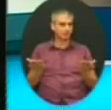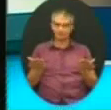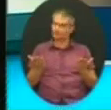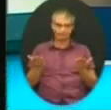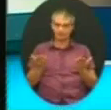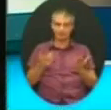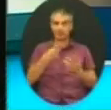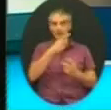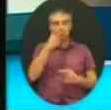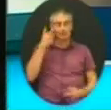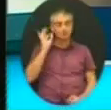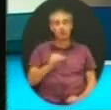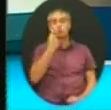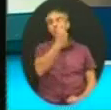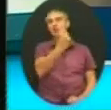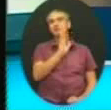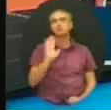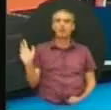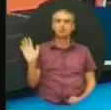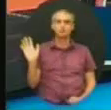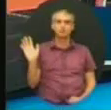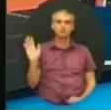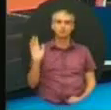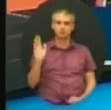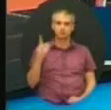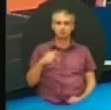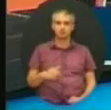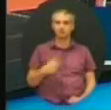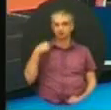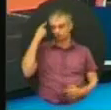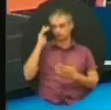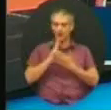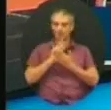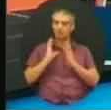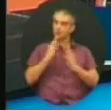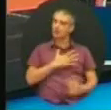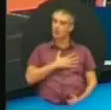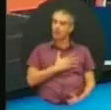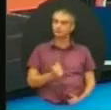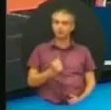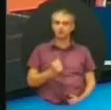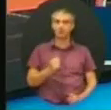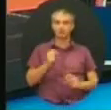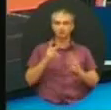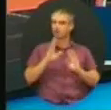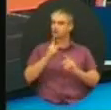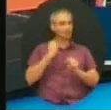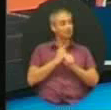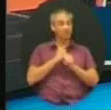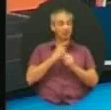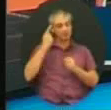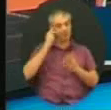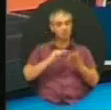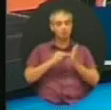ירו לעצמם ברגל. כן, נכון, הם לא חושבים. אני חושב שההחלטה מאוד אמיצה. תודה. ממש לא הנקתה עמדה